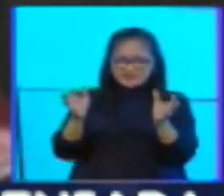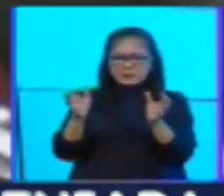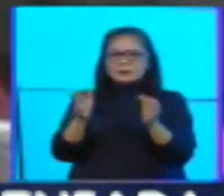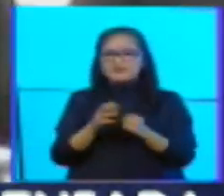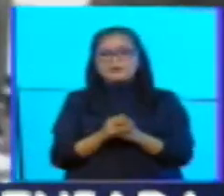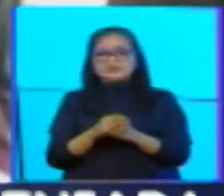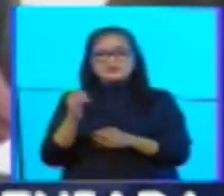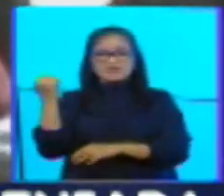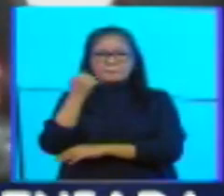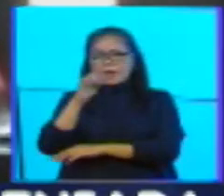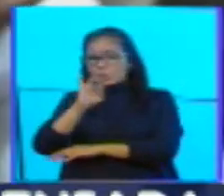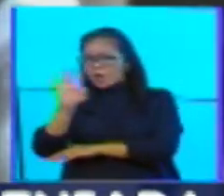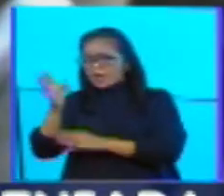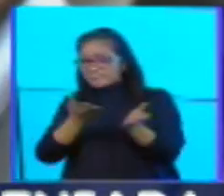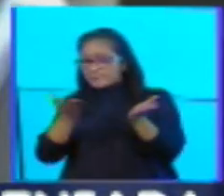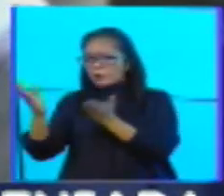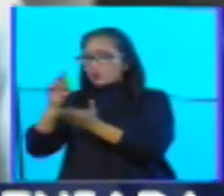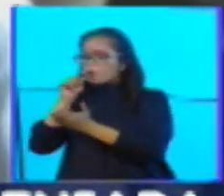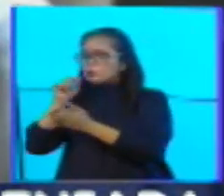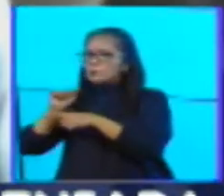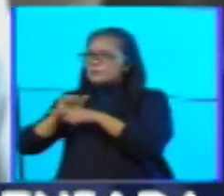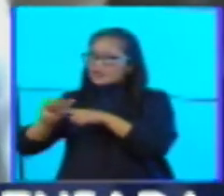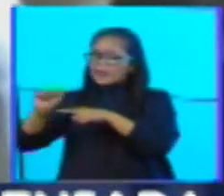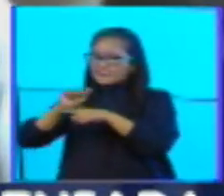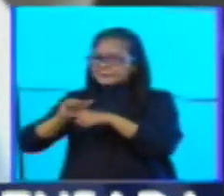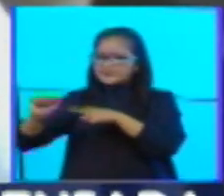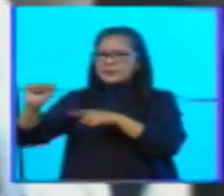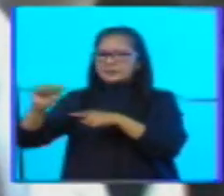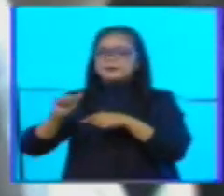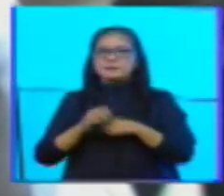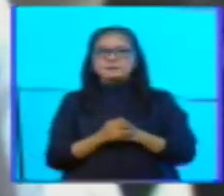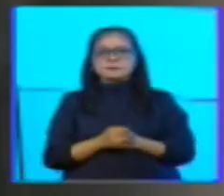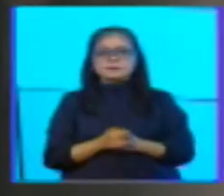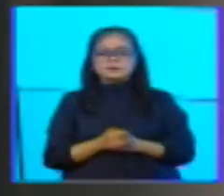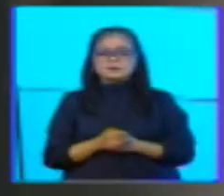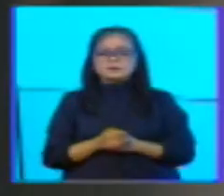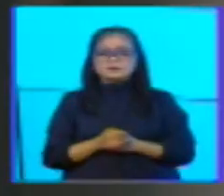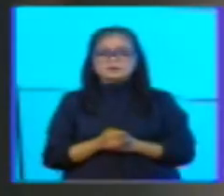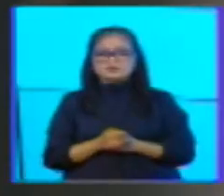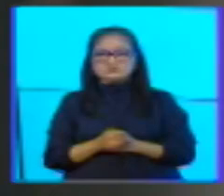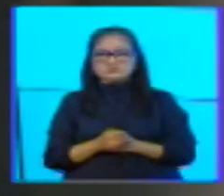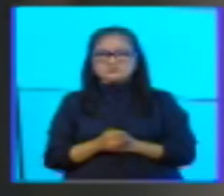untuk rehabilitasi. Dari Ogan Komering Ulu, Sumatera Selatan, Widori Agustino melaporkan.